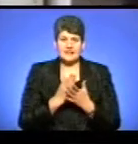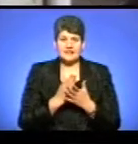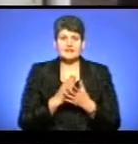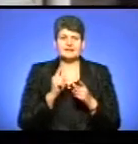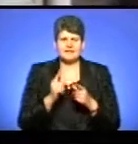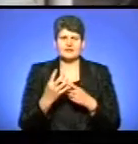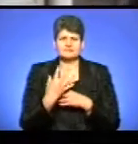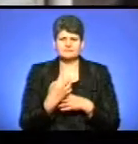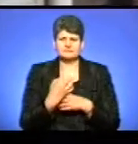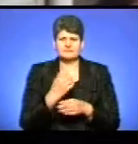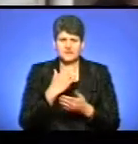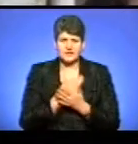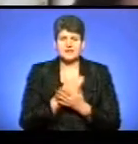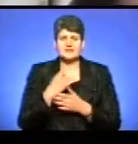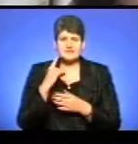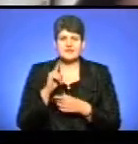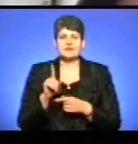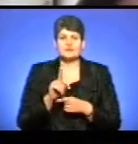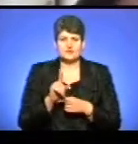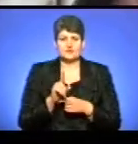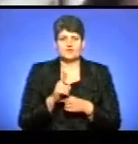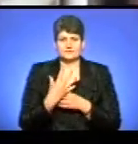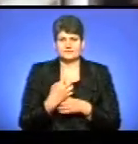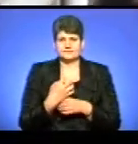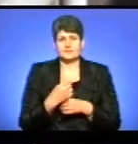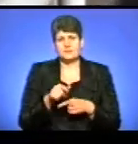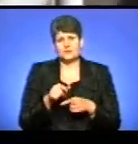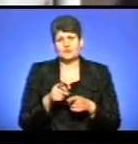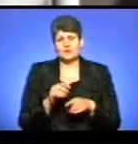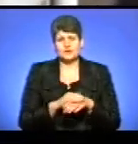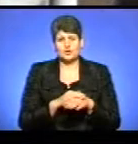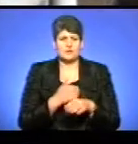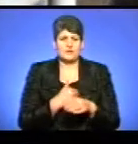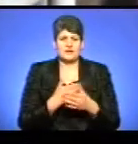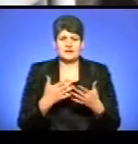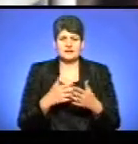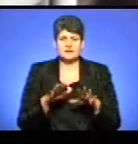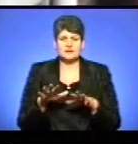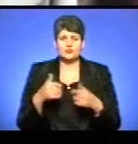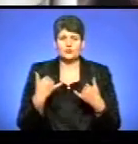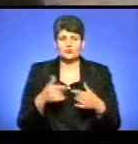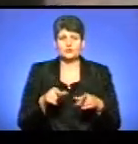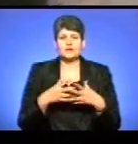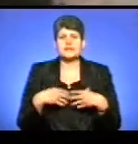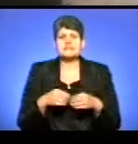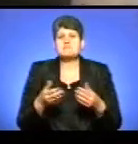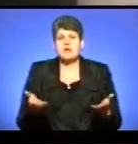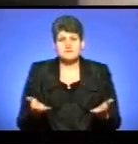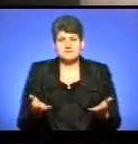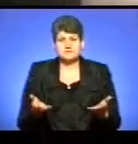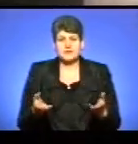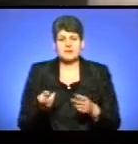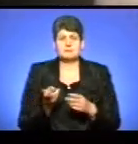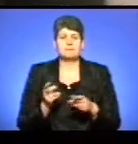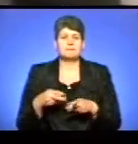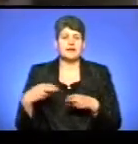получу, знаю, за що я получила, бо хоч ми тут і на таких добровільних засадах, але в нас вже тут як сім'я. Приїхав